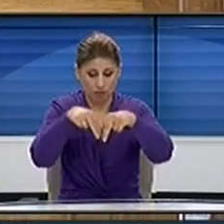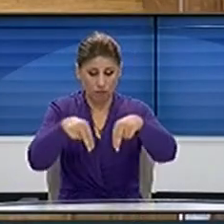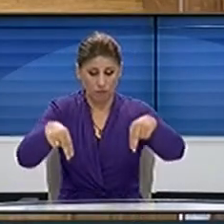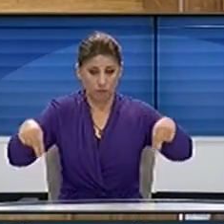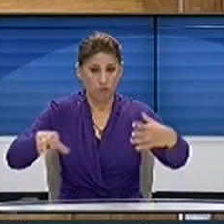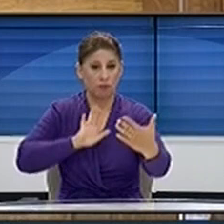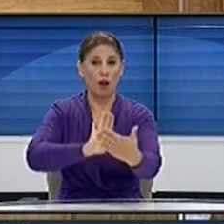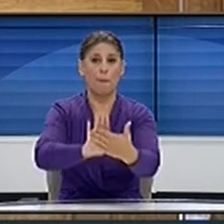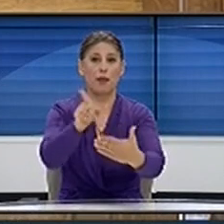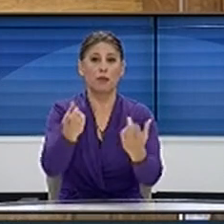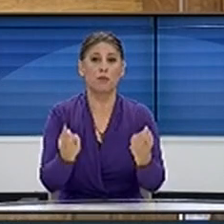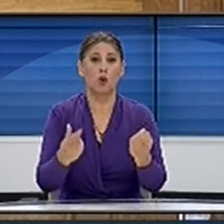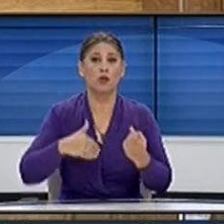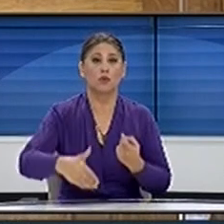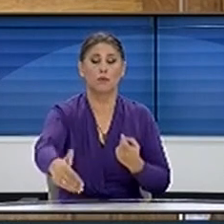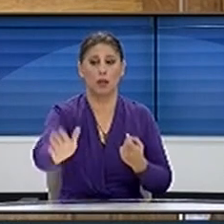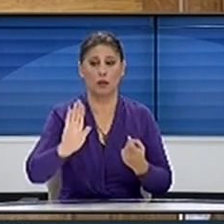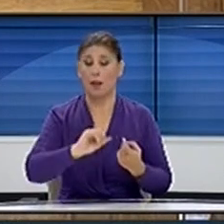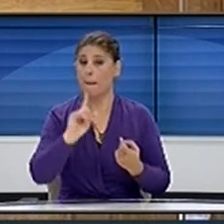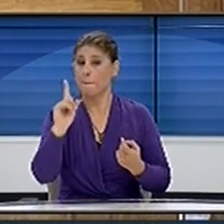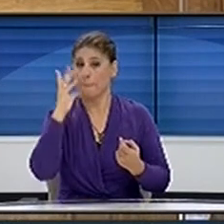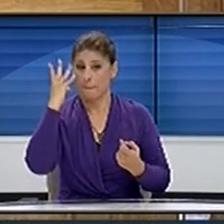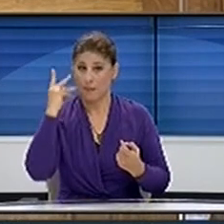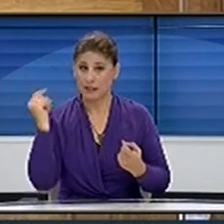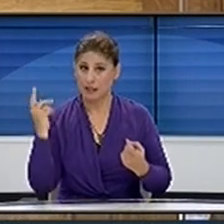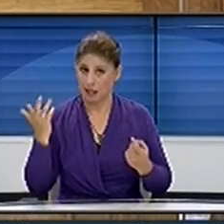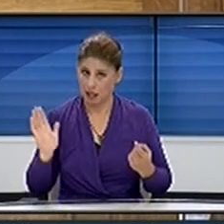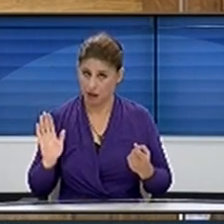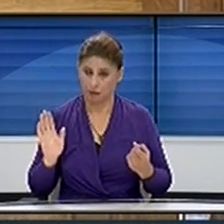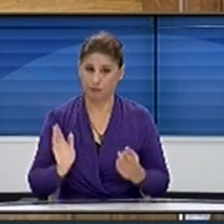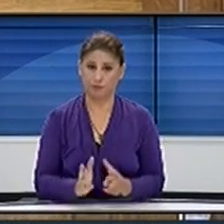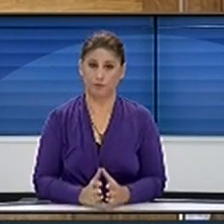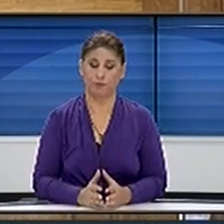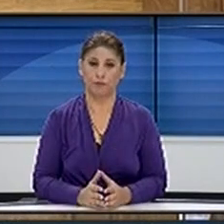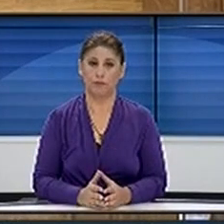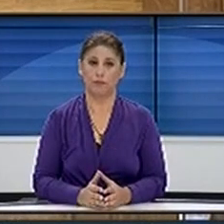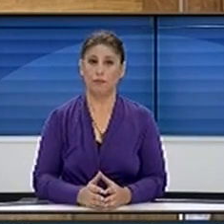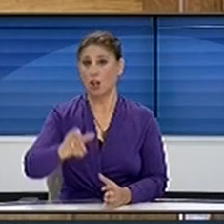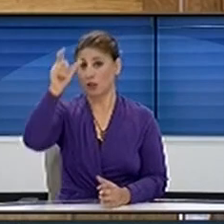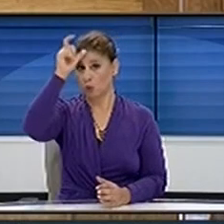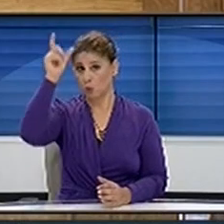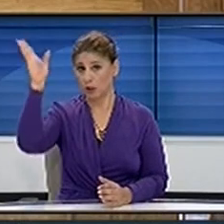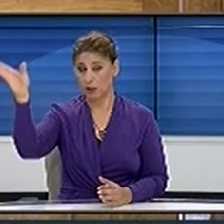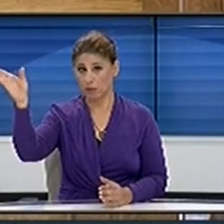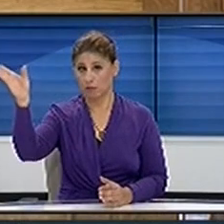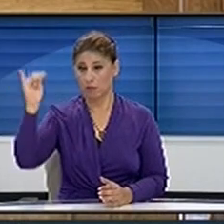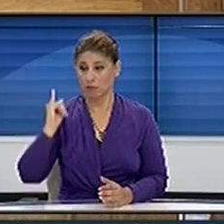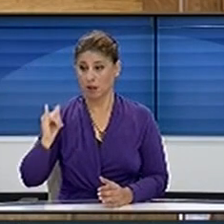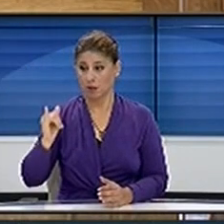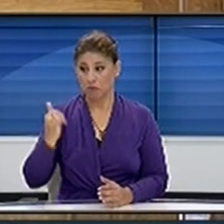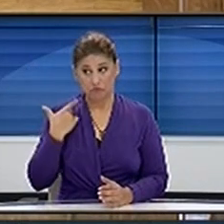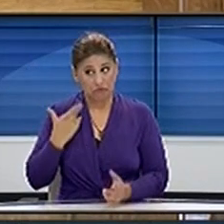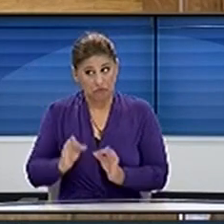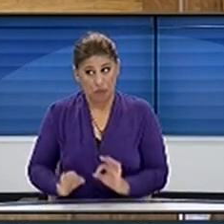μεγάλες προκλήσεις του αύριο. Μην ξεχνάτε εξάλλου ότι οι γείτονές μας παραμένουν